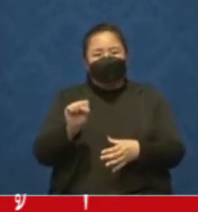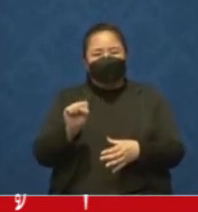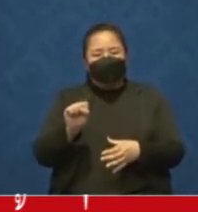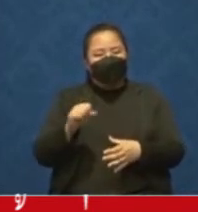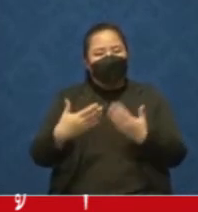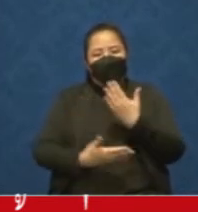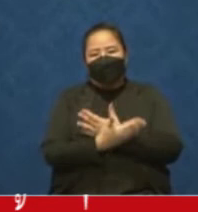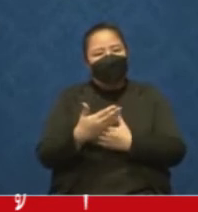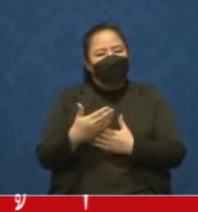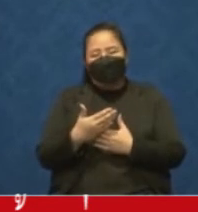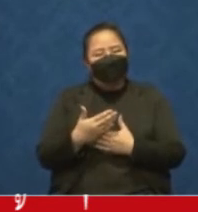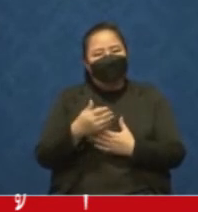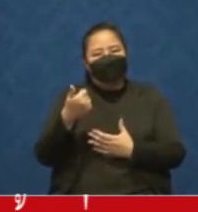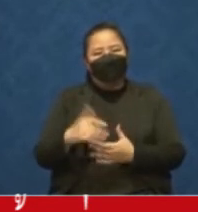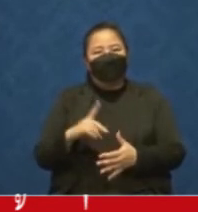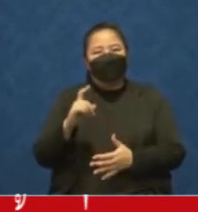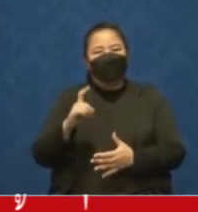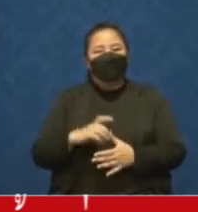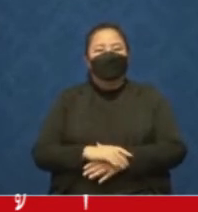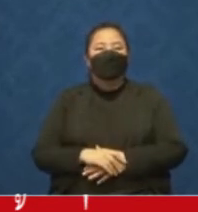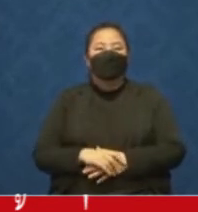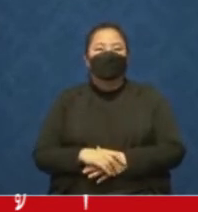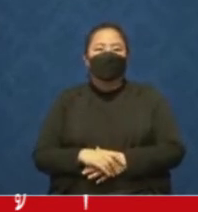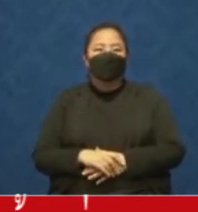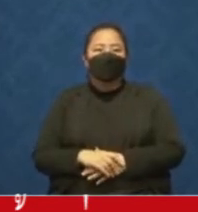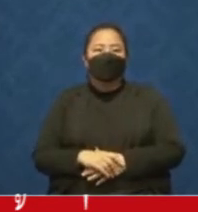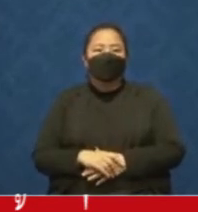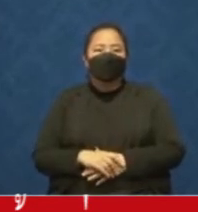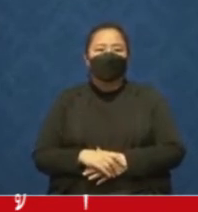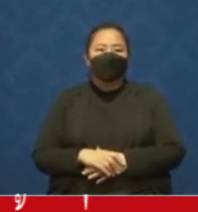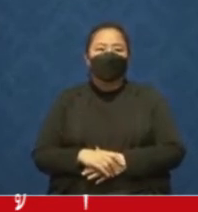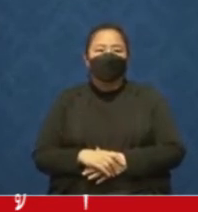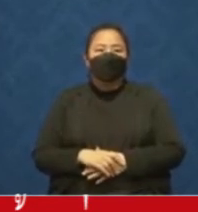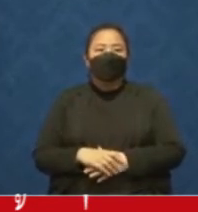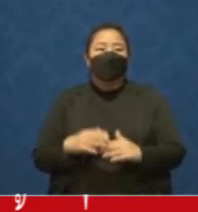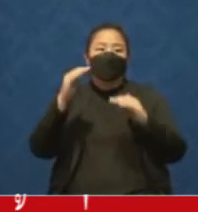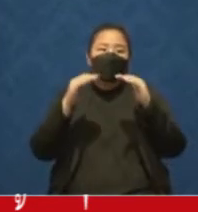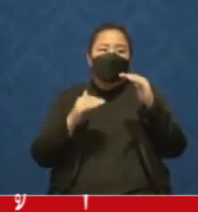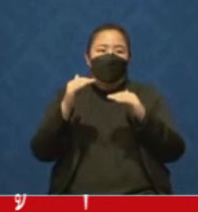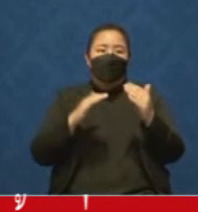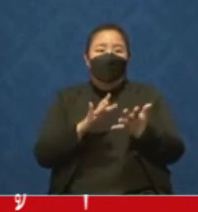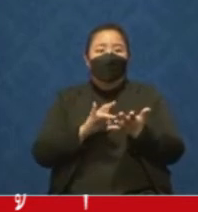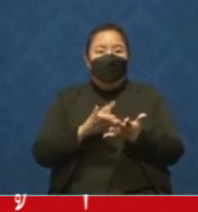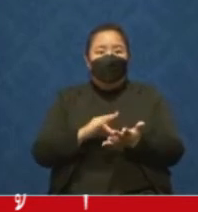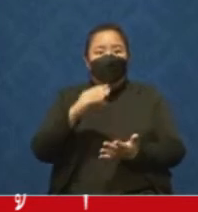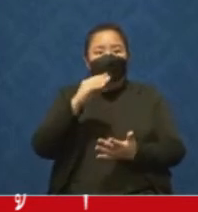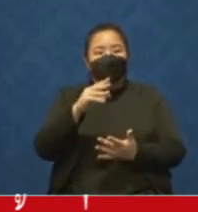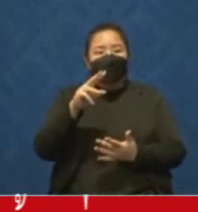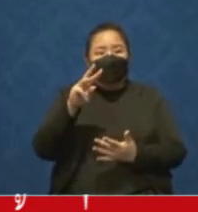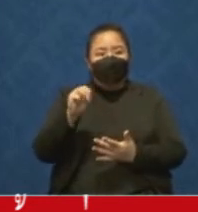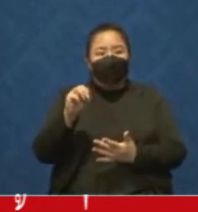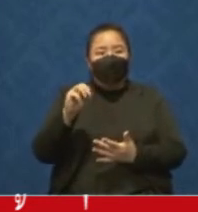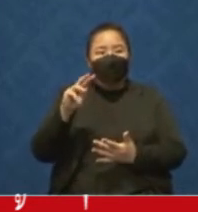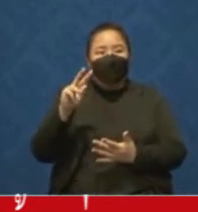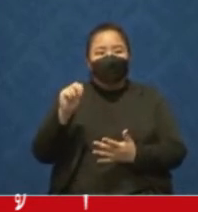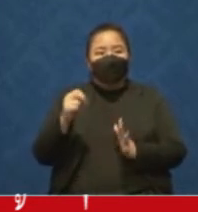ดโอกาสเข้าถึงยาที่มีประสิทยาภาพต่อไปครับพว่ามเหอมล้ำในการเข้าถึงยาโนโพิราเวีย์ตามภา